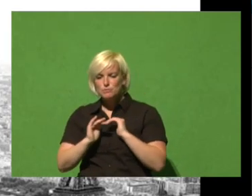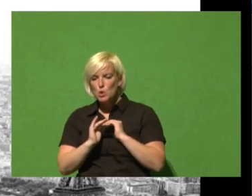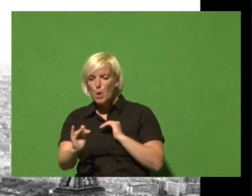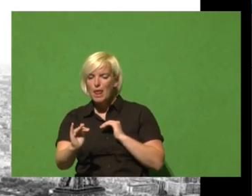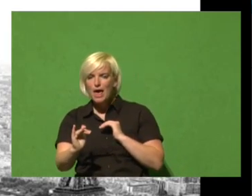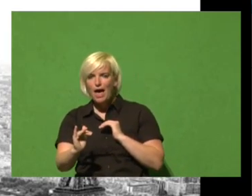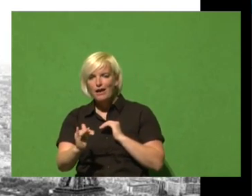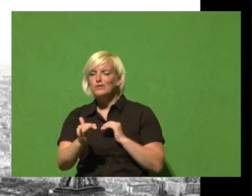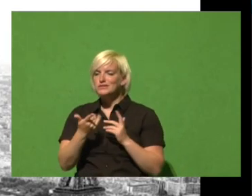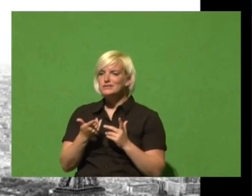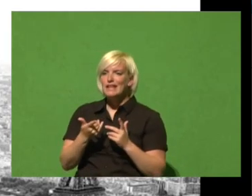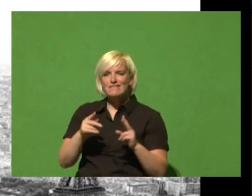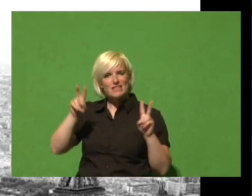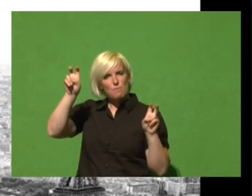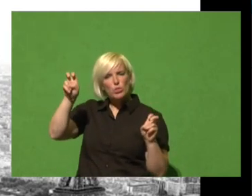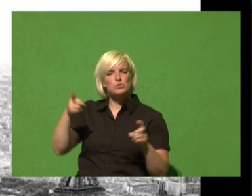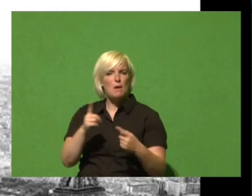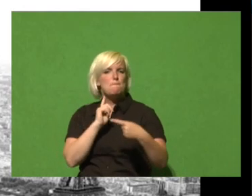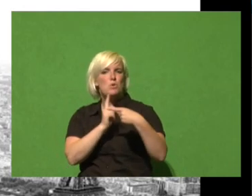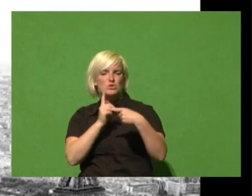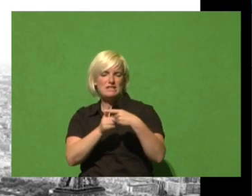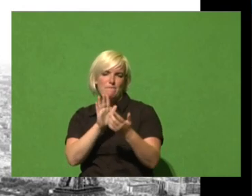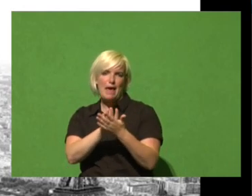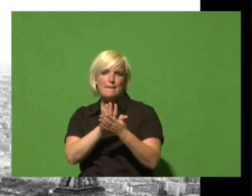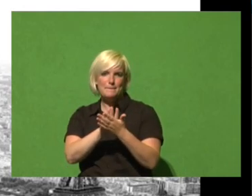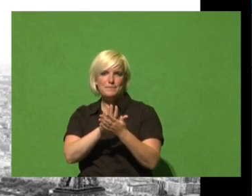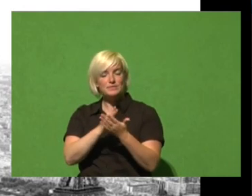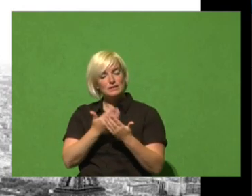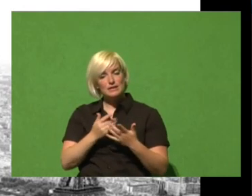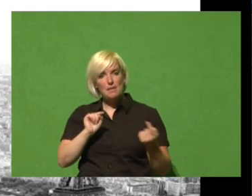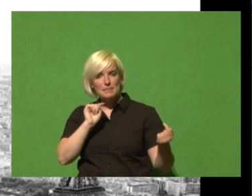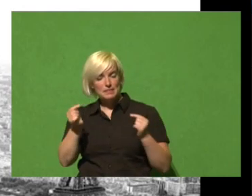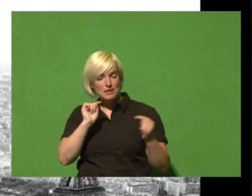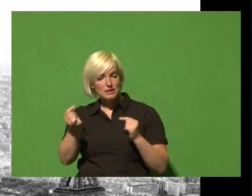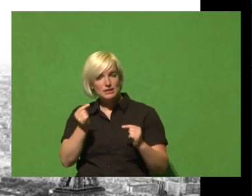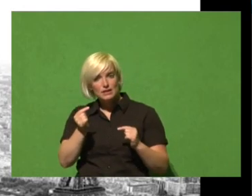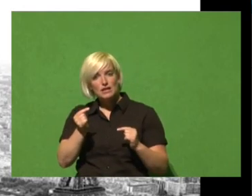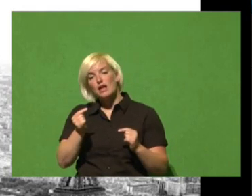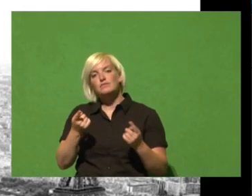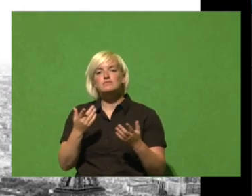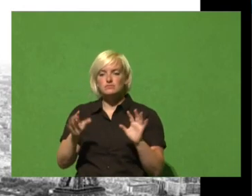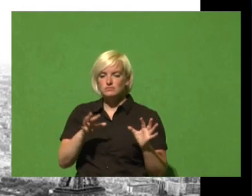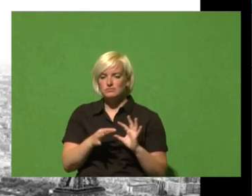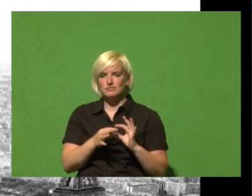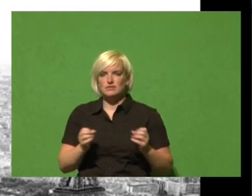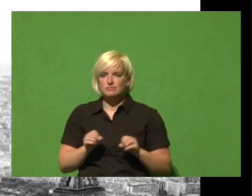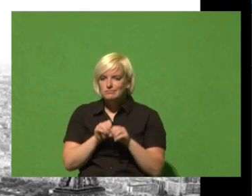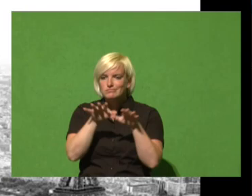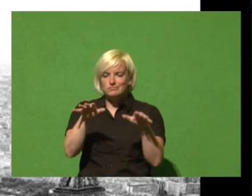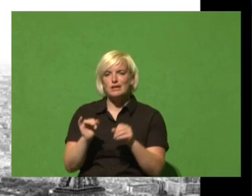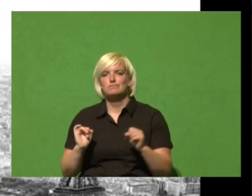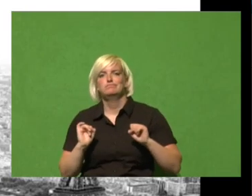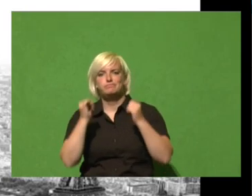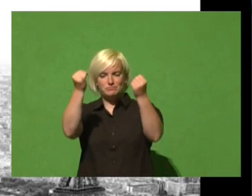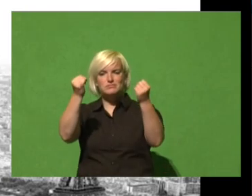positiv besetzen. Und deshalb da bei diesen Debatten ist dann die folgende Kampagne rausgekommen, die euch jetzt Sven vorstellen